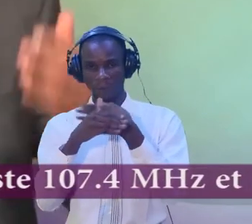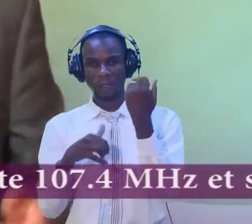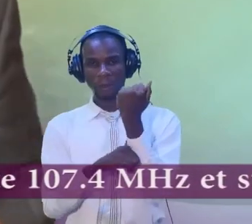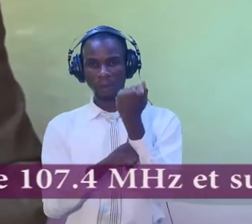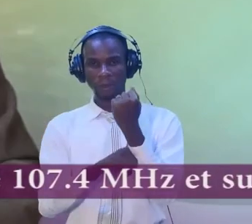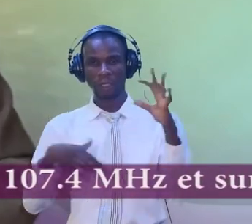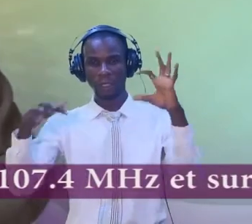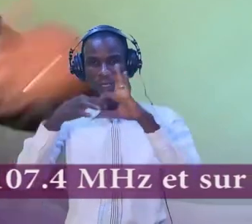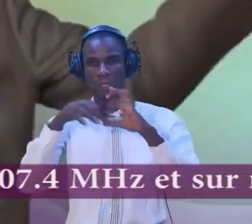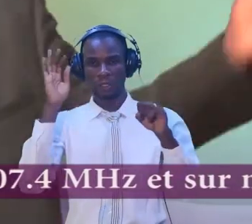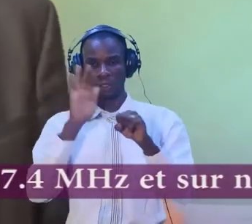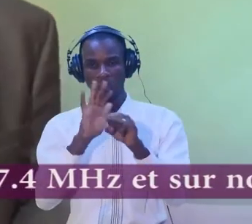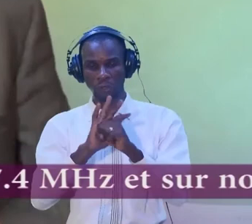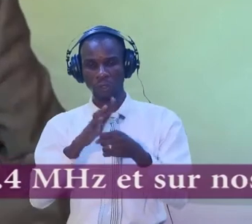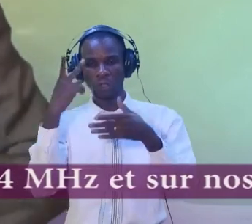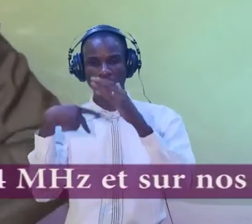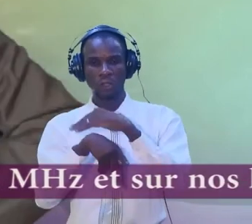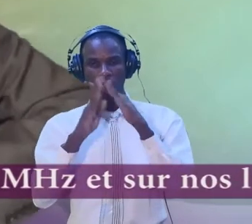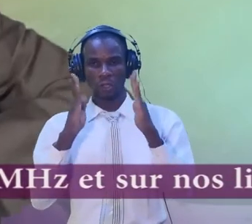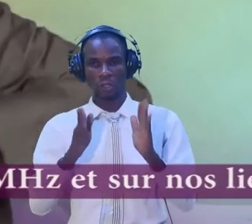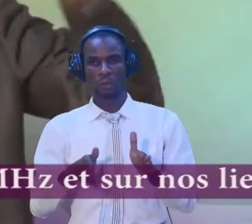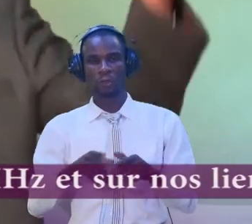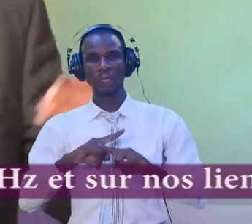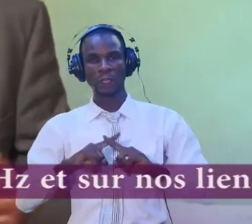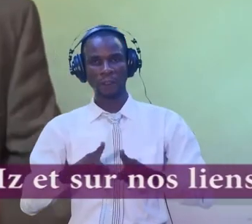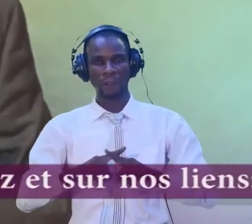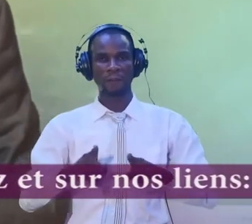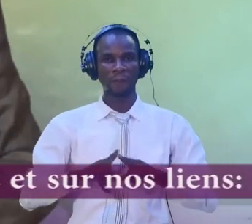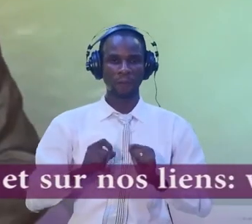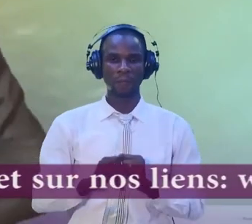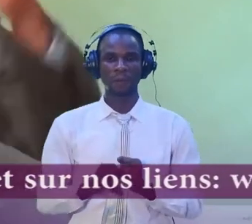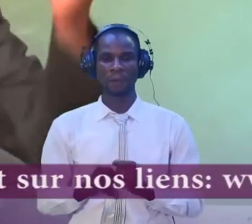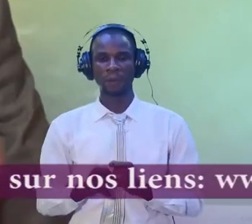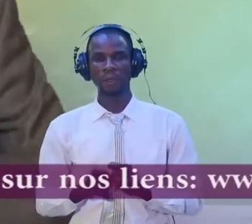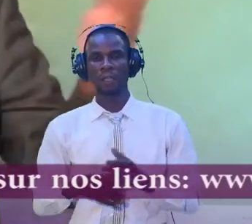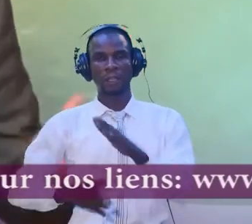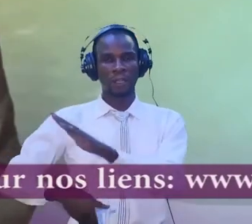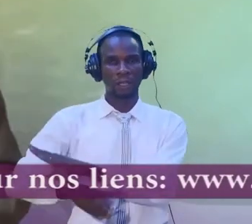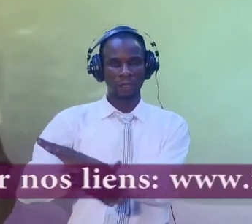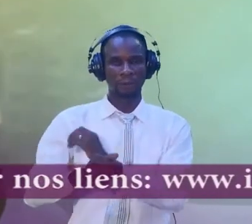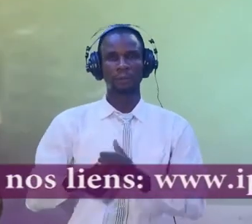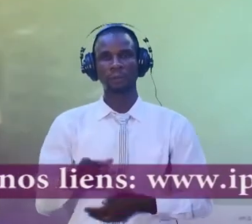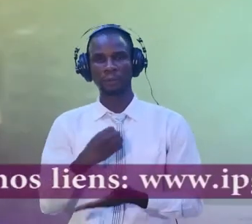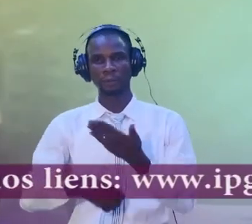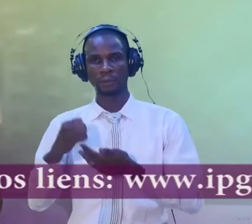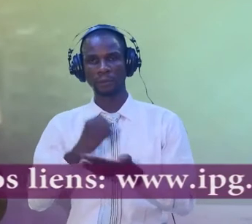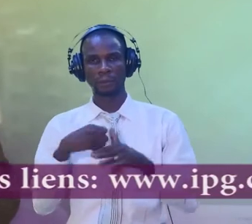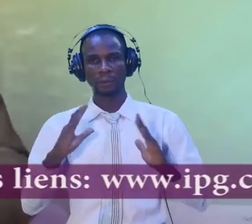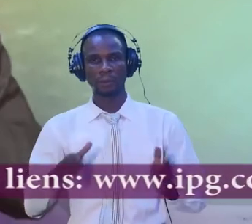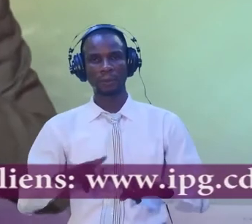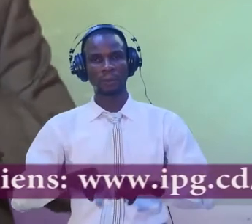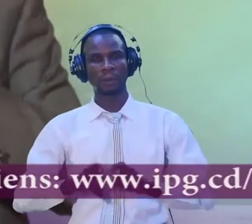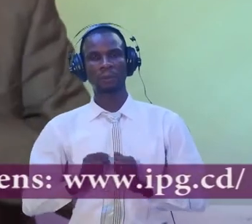uchawi. Na uchawi umebadilisha hali yake, imekuwa kama vitu vya kawaida, vitu vya